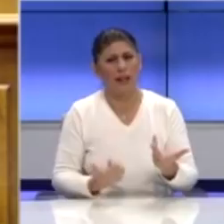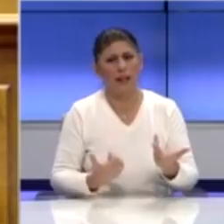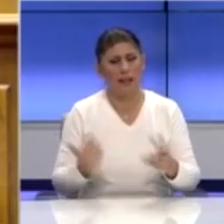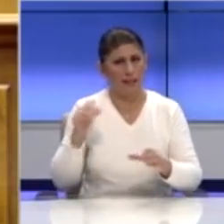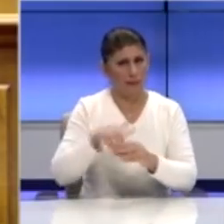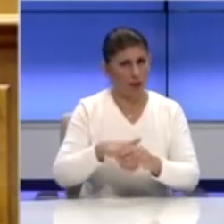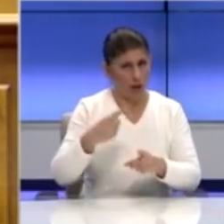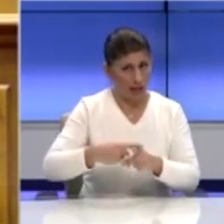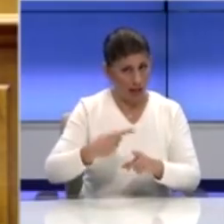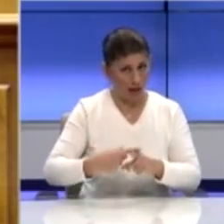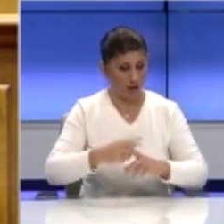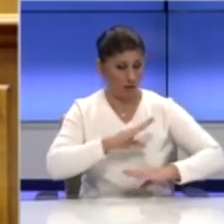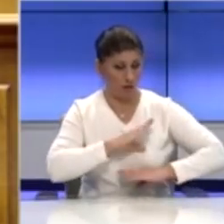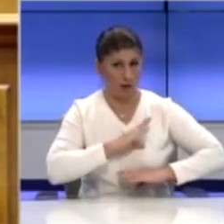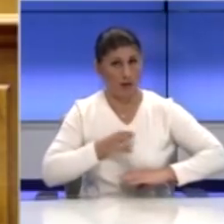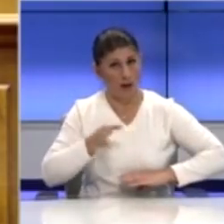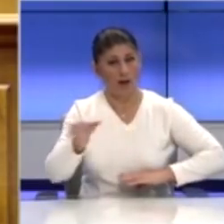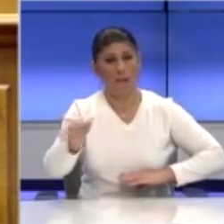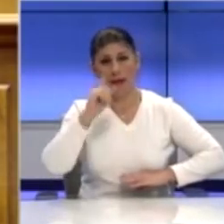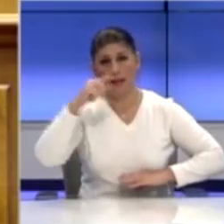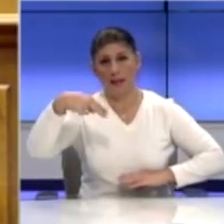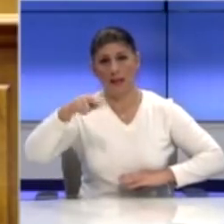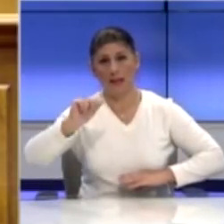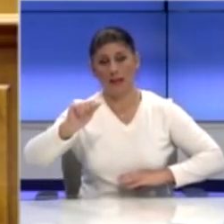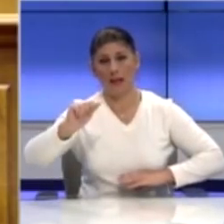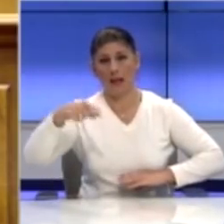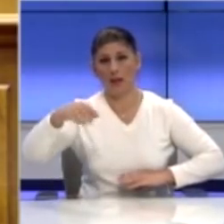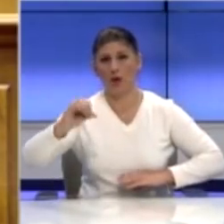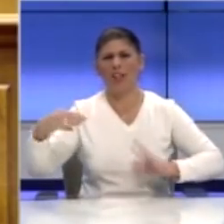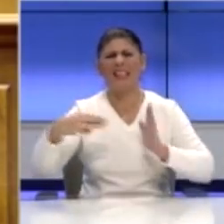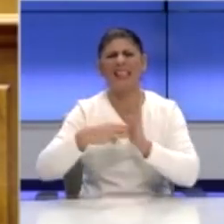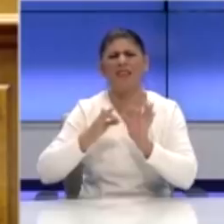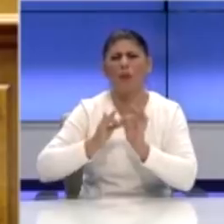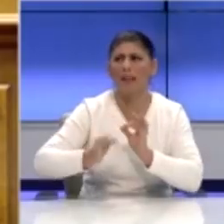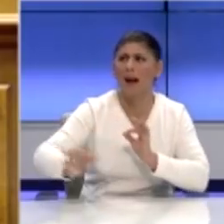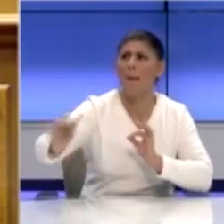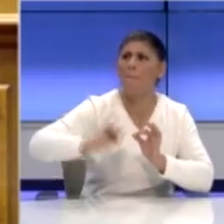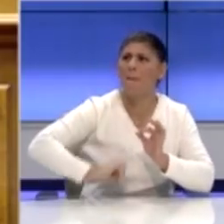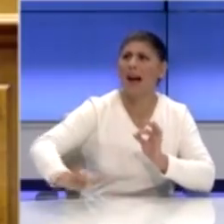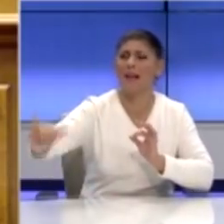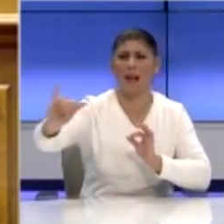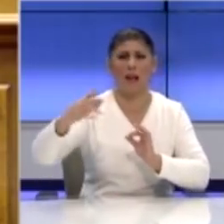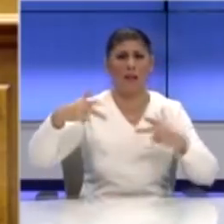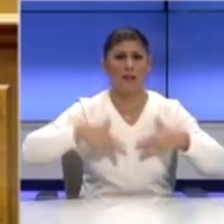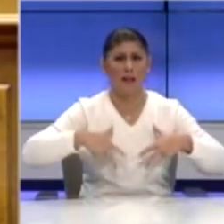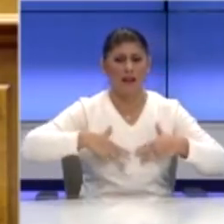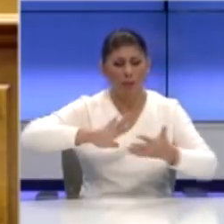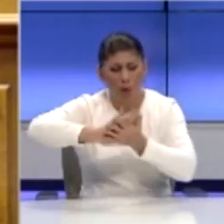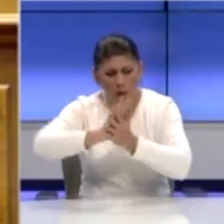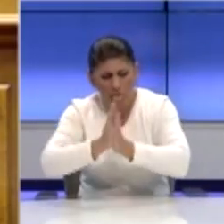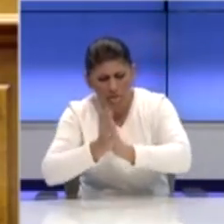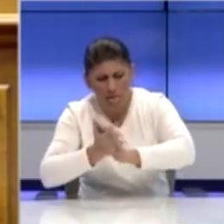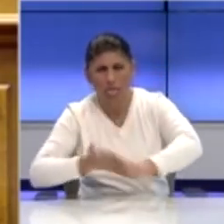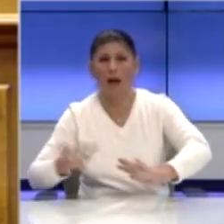η συμμετοχή ελληνικών ενόπλων δυνάμεων σε ανατοϊκές αποστολές χιλιάδες χιλιόμετρα μακριά από τη χώρα, σε κράτη που